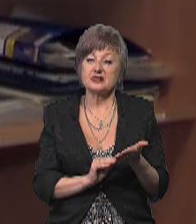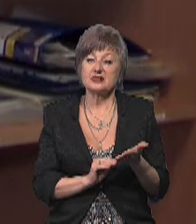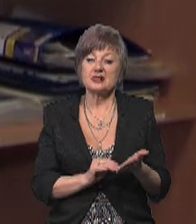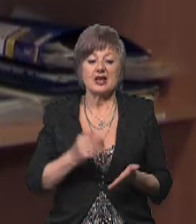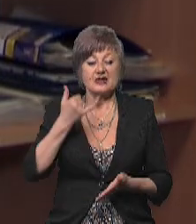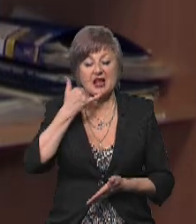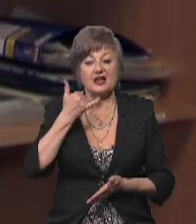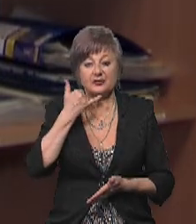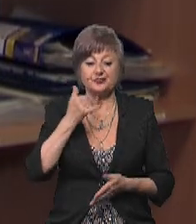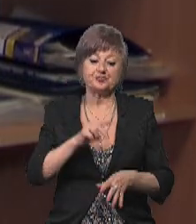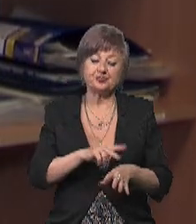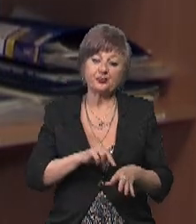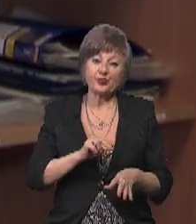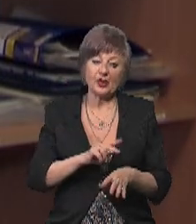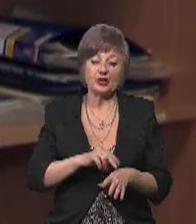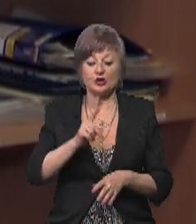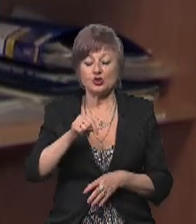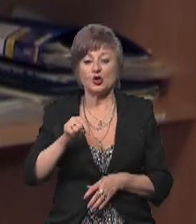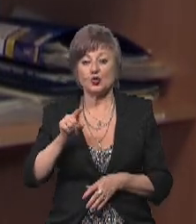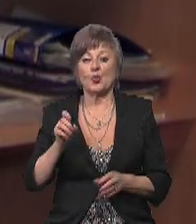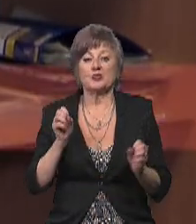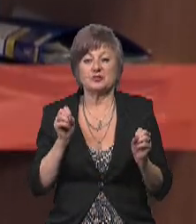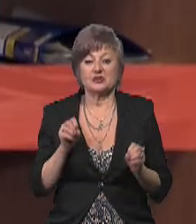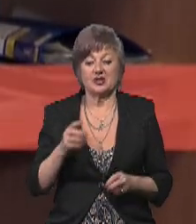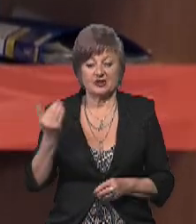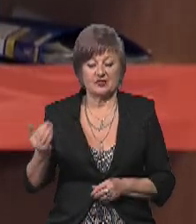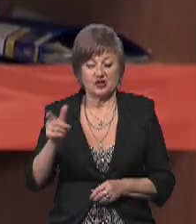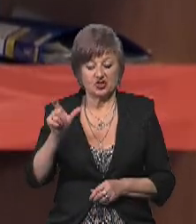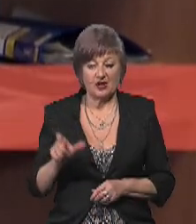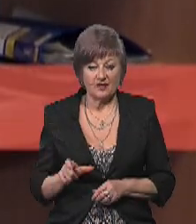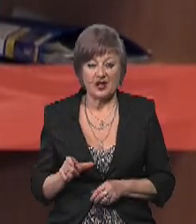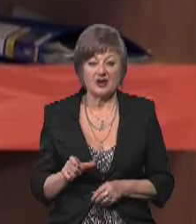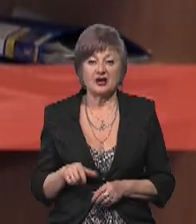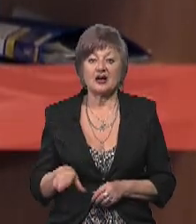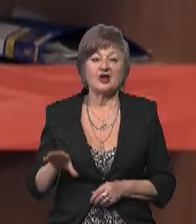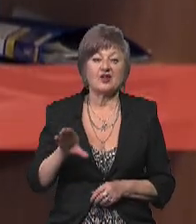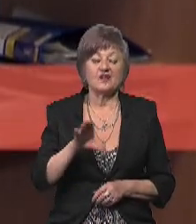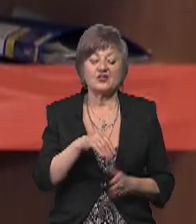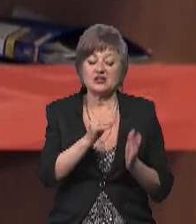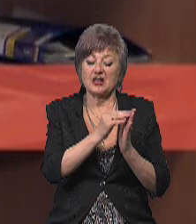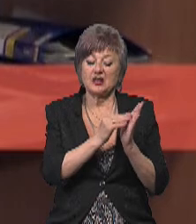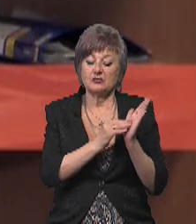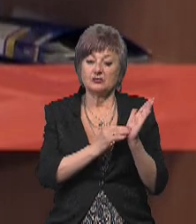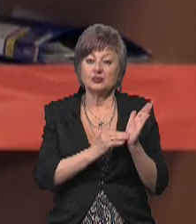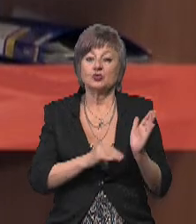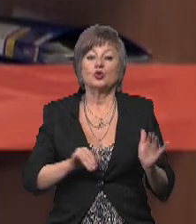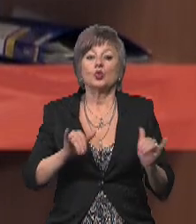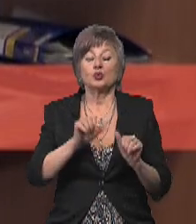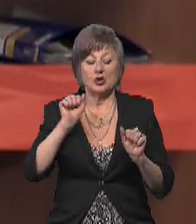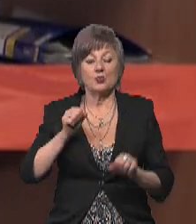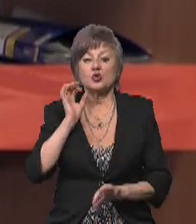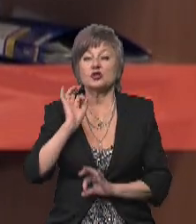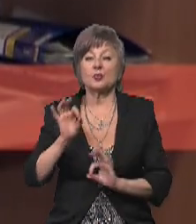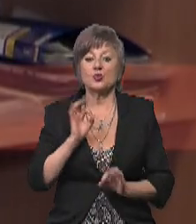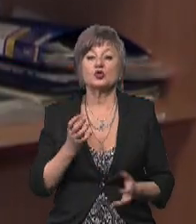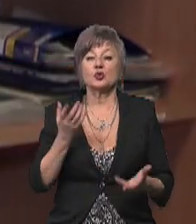телефони поліції, номер соціального робітника. Тобто всі краткі дані, кому можна звернутися, коли